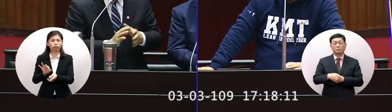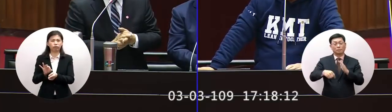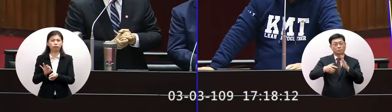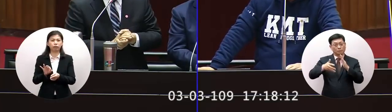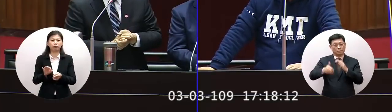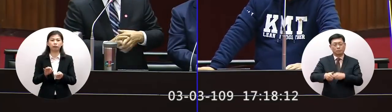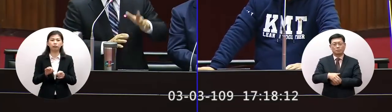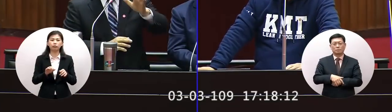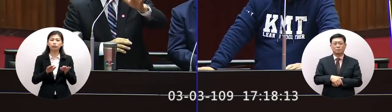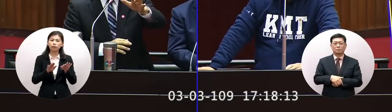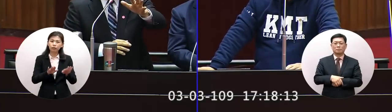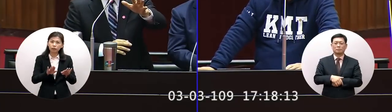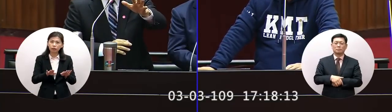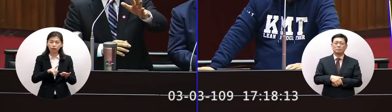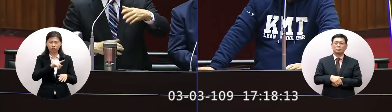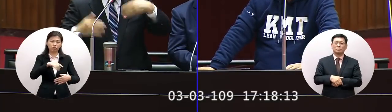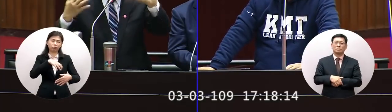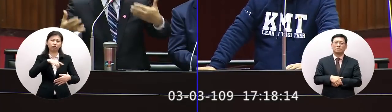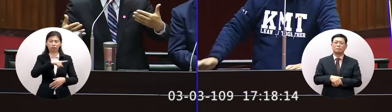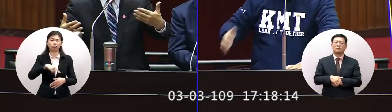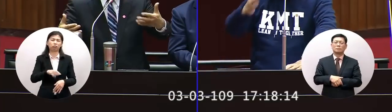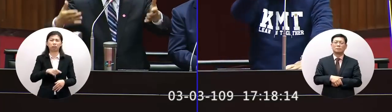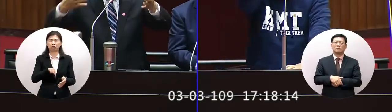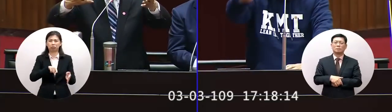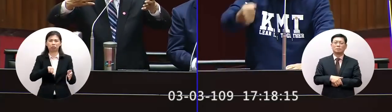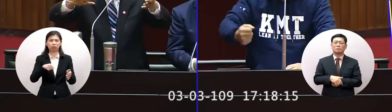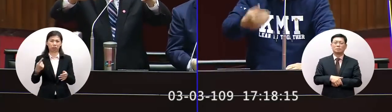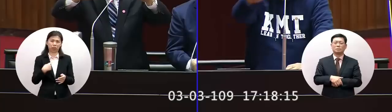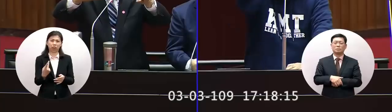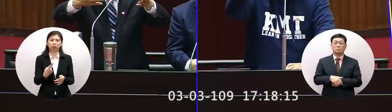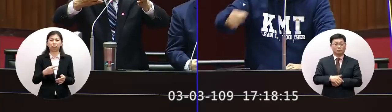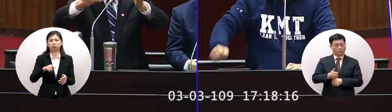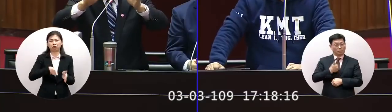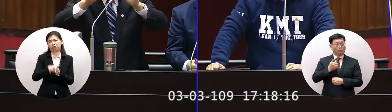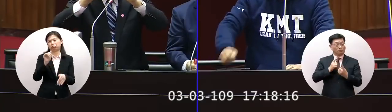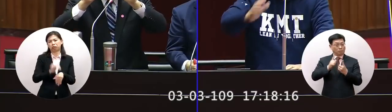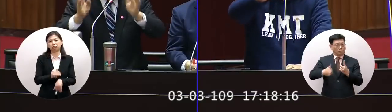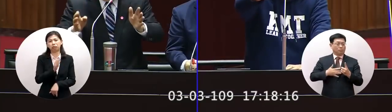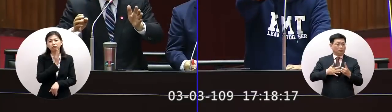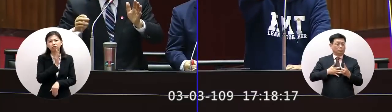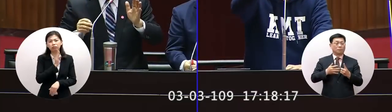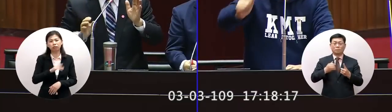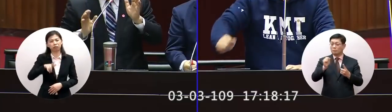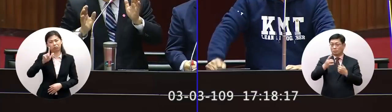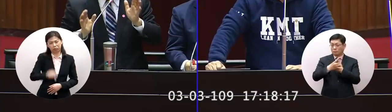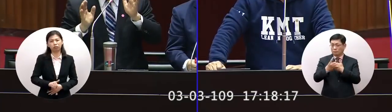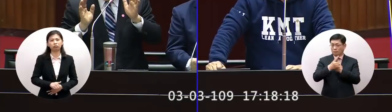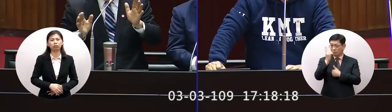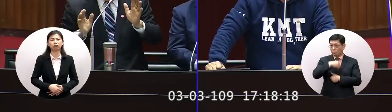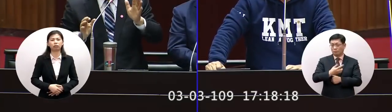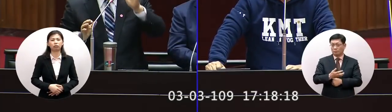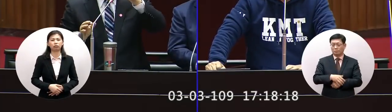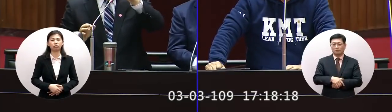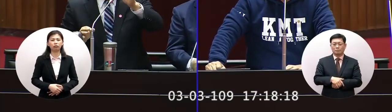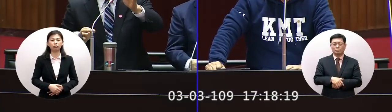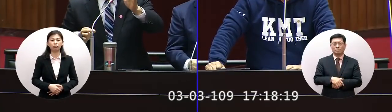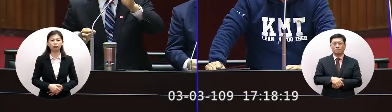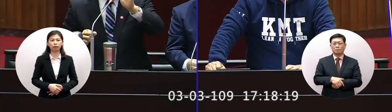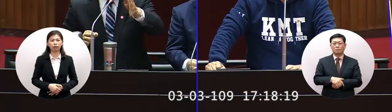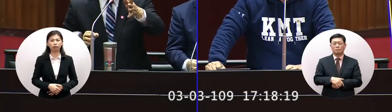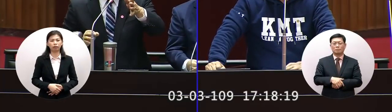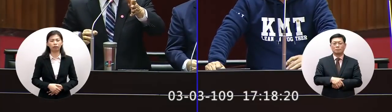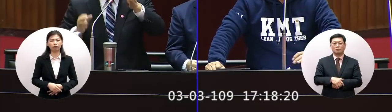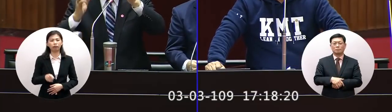经 今仔日咱拢内行的啦。啊，我讲哦， 啊，当然是内行，我让你讲内行话。 啊，我多谢。 你袂使难做到阮潘阿姐。 是啦，啊，